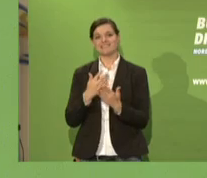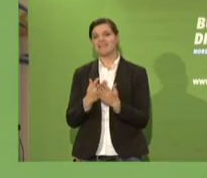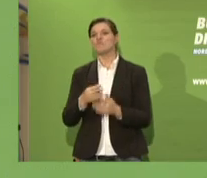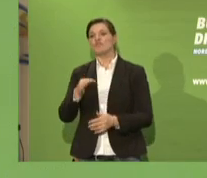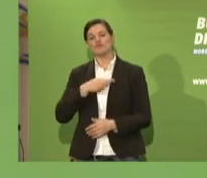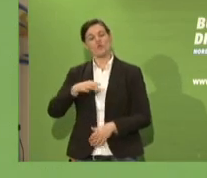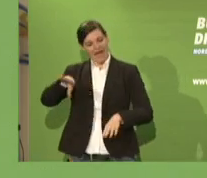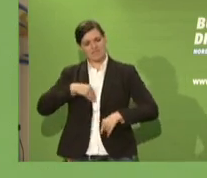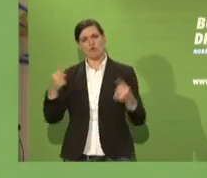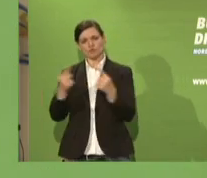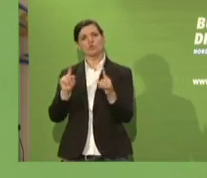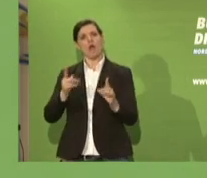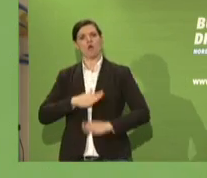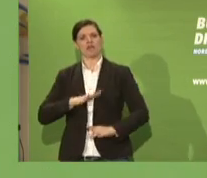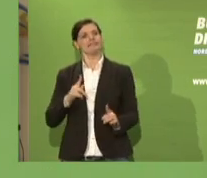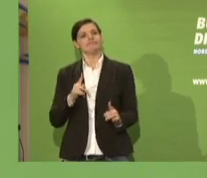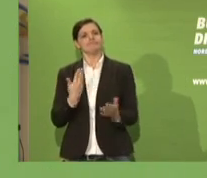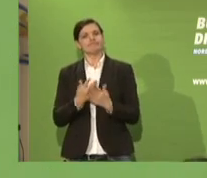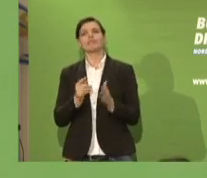und Eigenständigkeit aus.